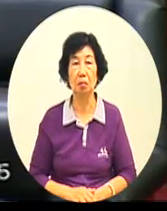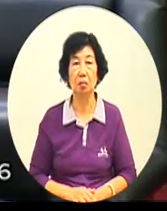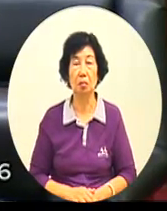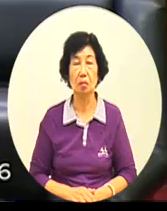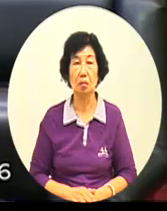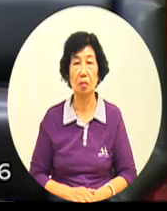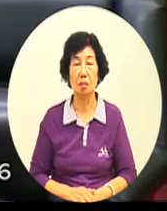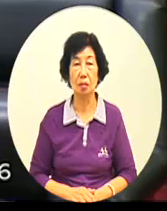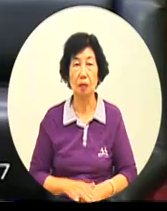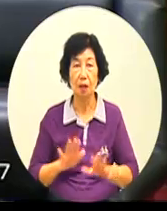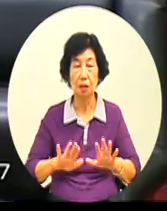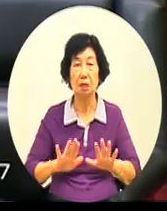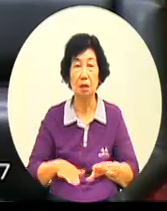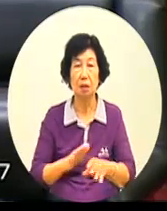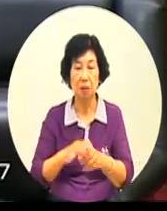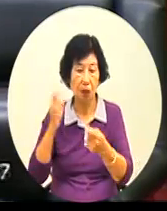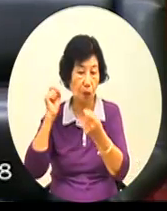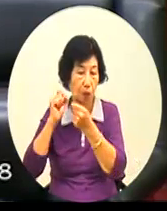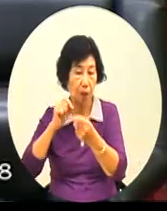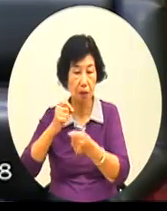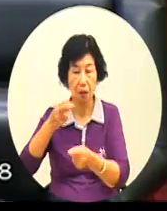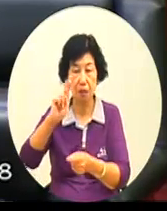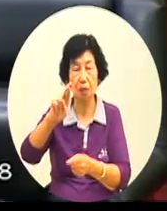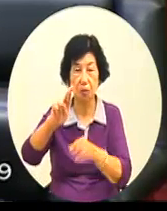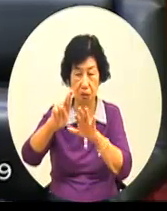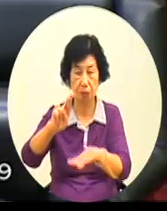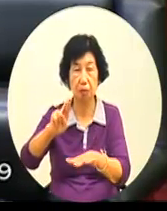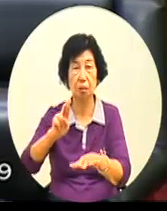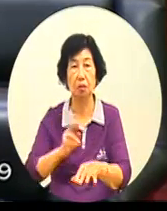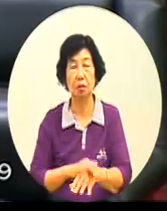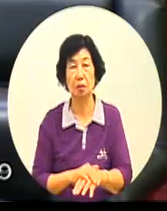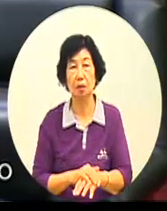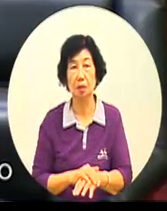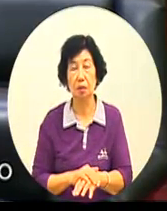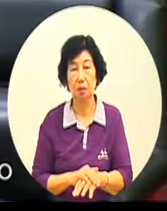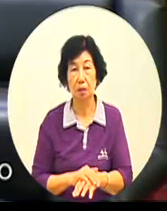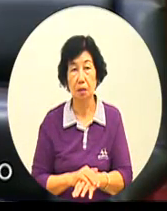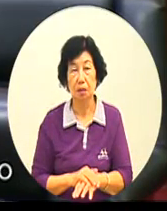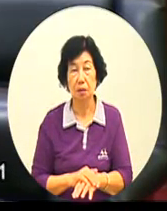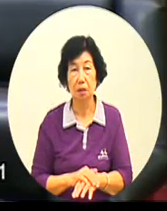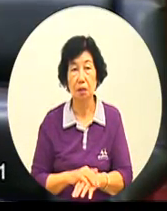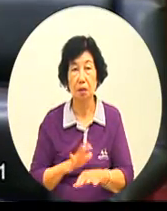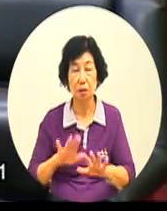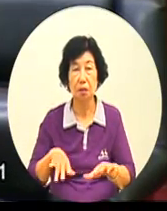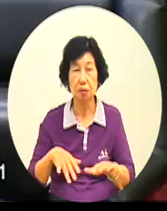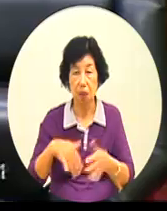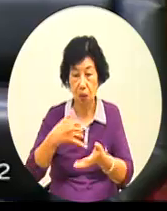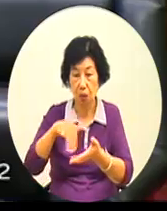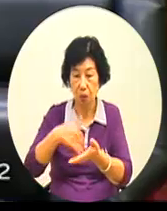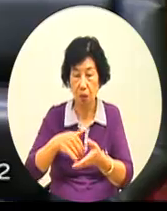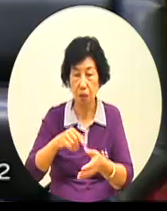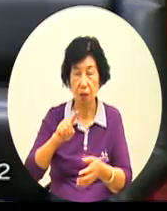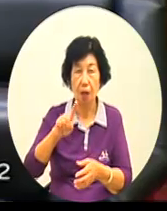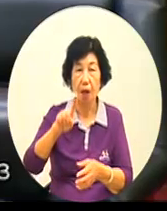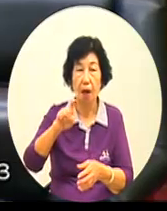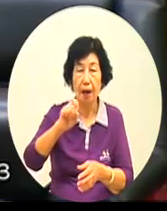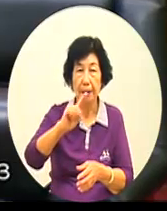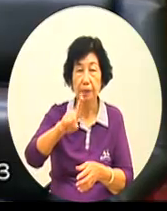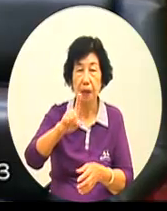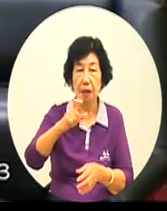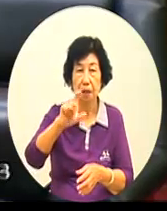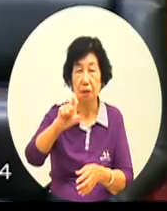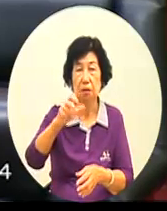已经年底了。好，本来是讲好说是有167万的这些要增加设备的这个经